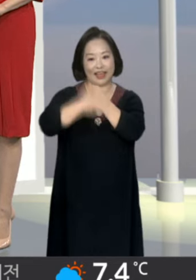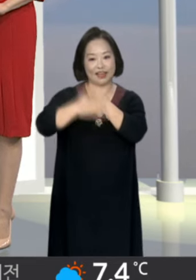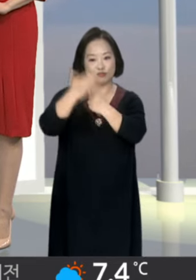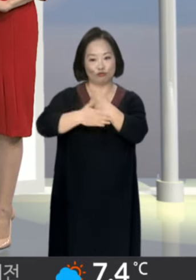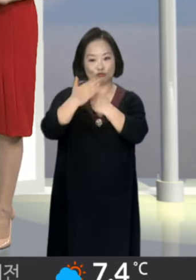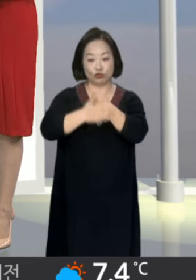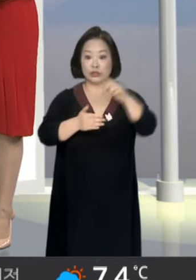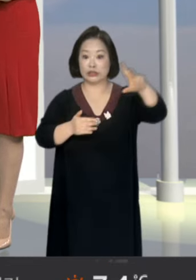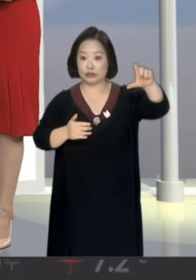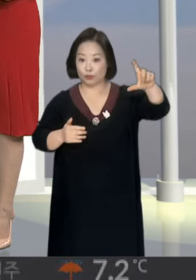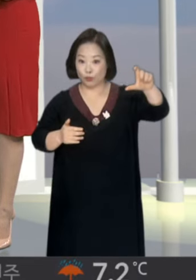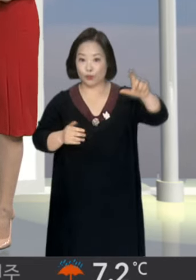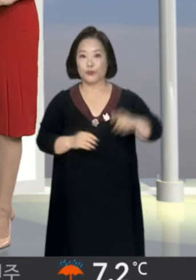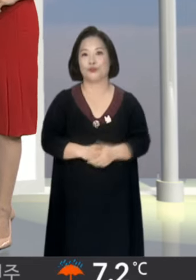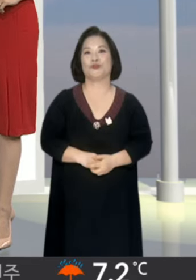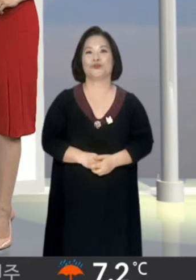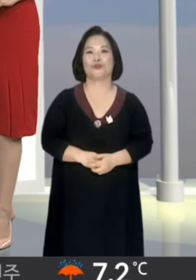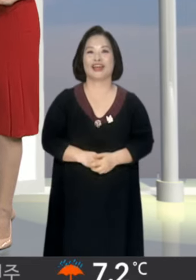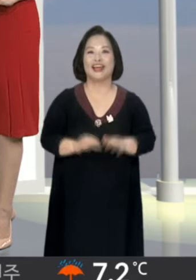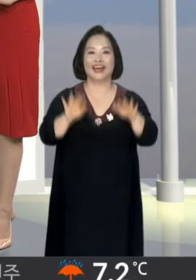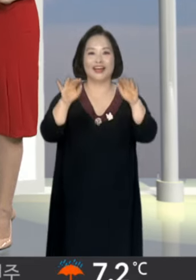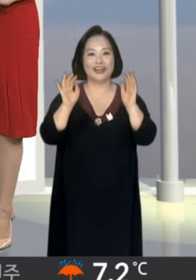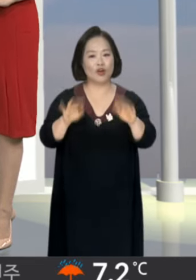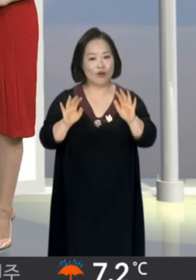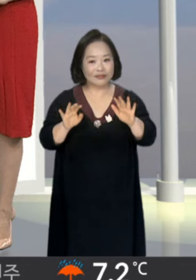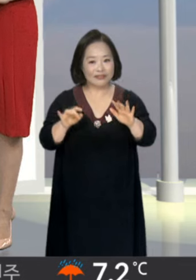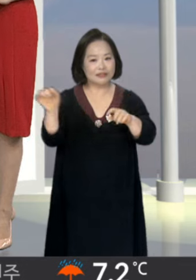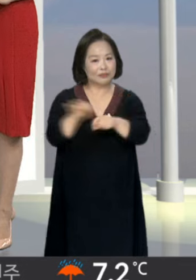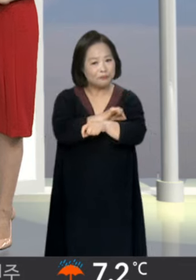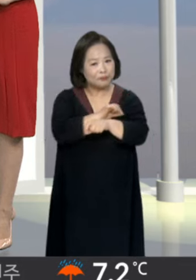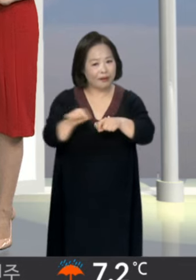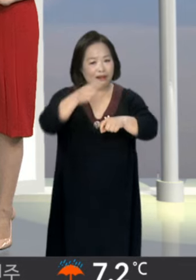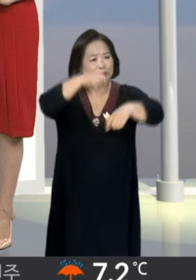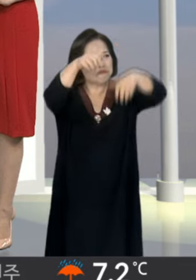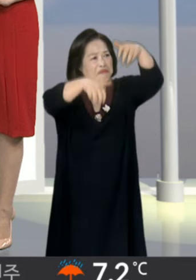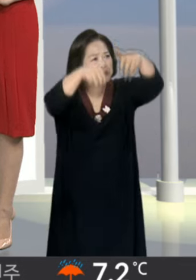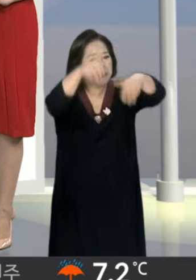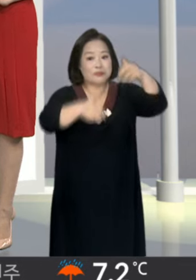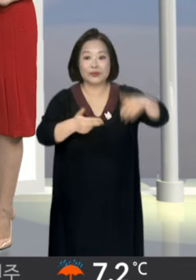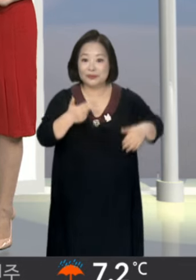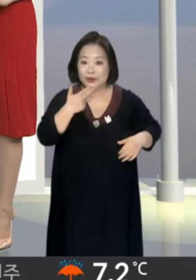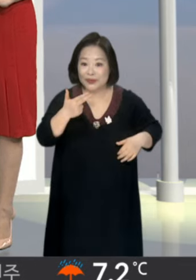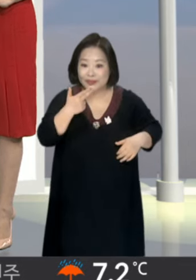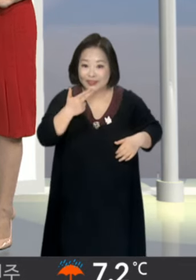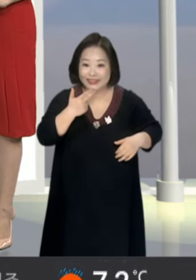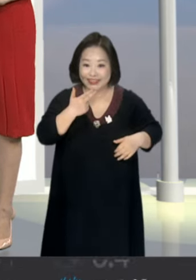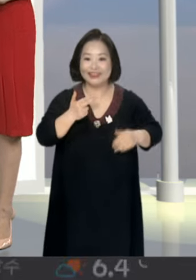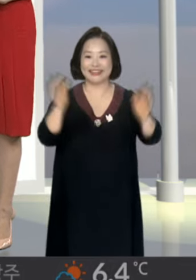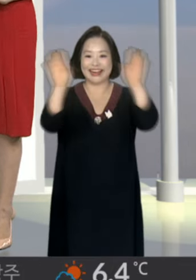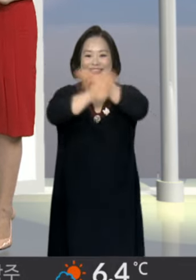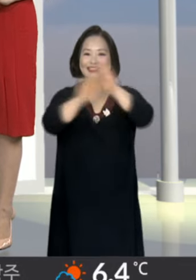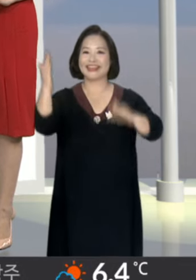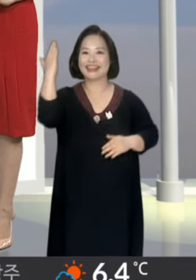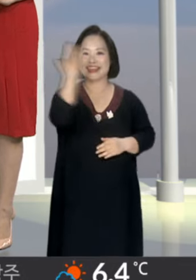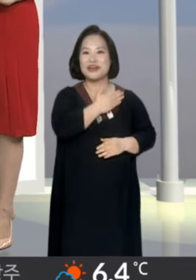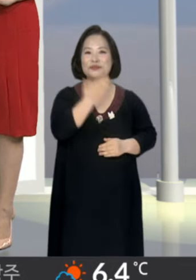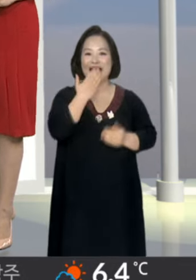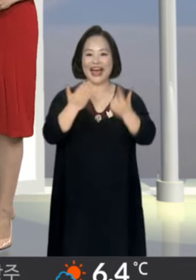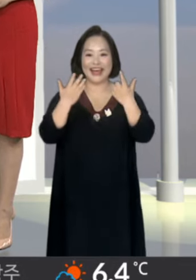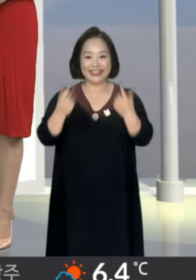15도까지 오르겠습니다 당분간 내륙에는 별다른 비소식 없겠고요 대체로 맑은 하늘이